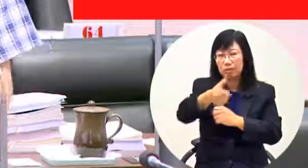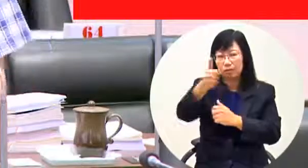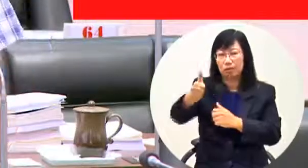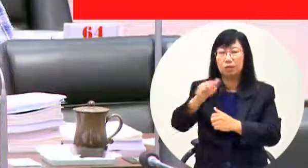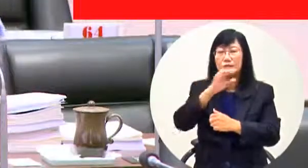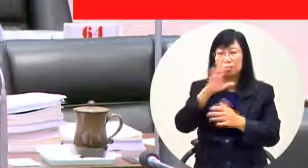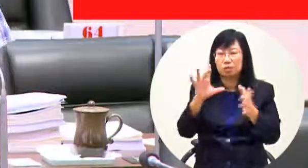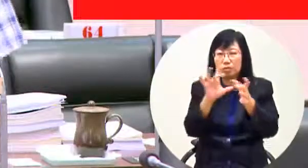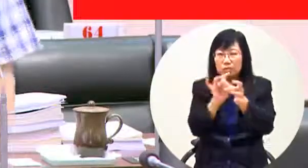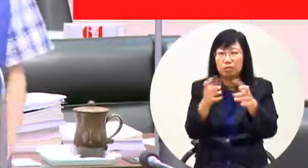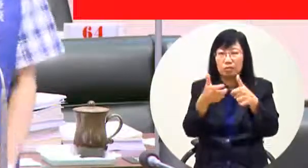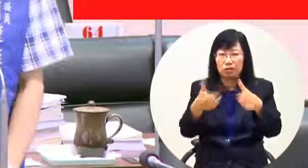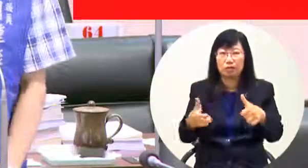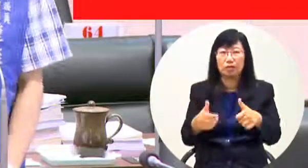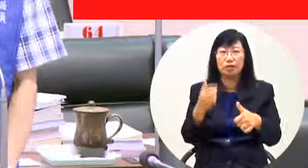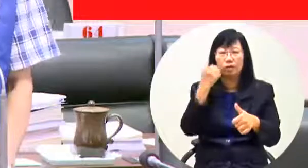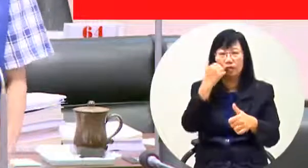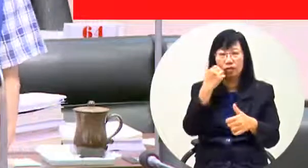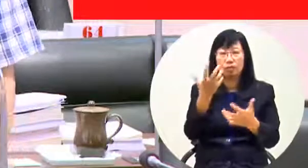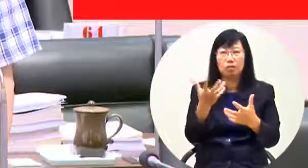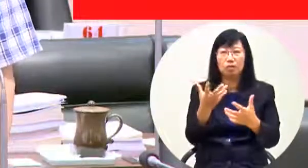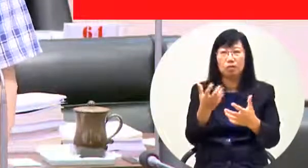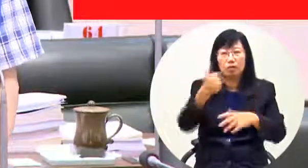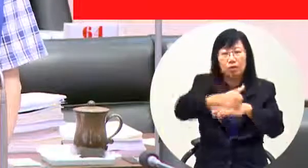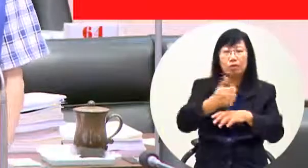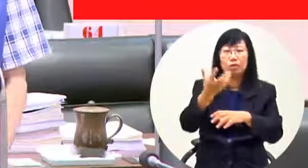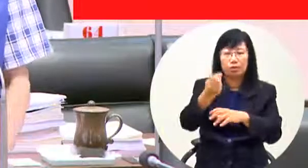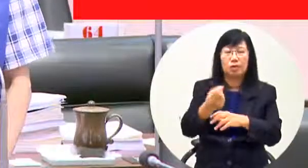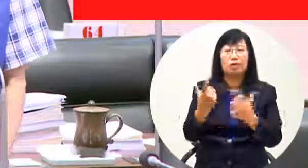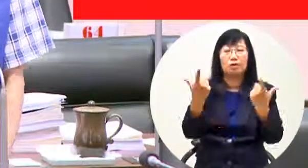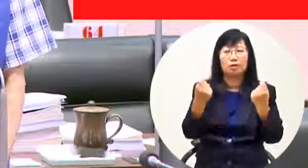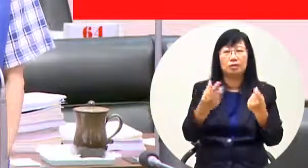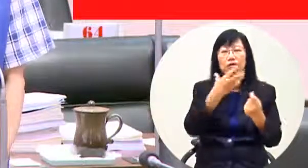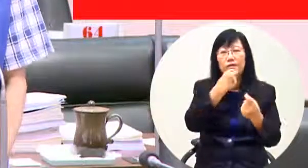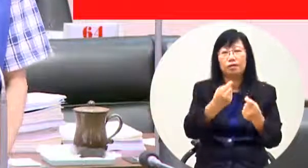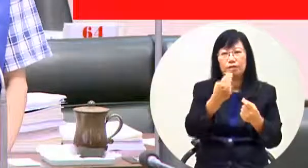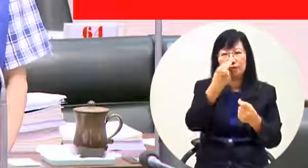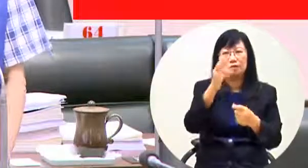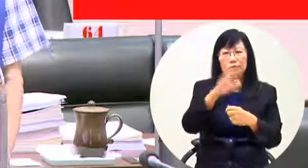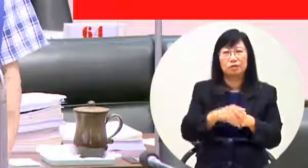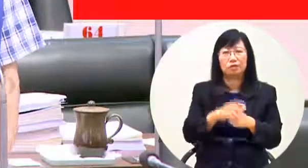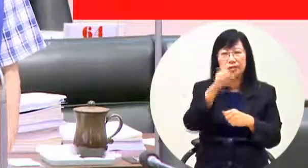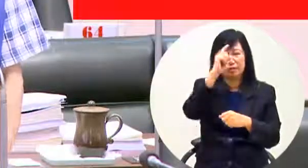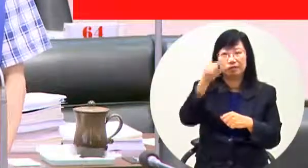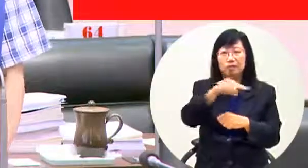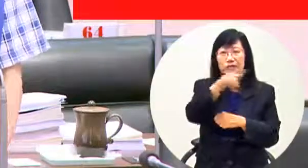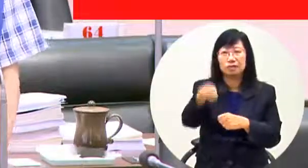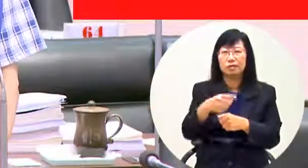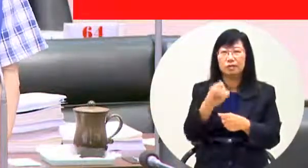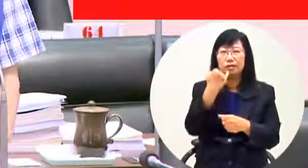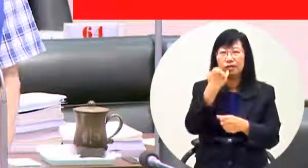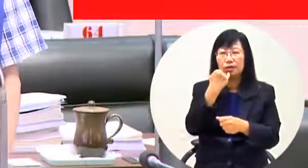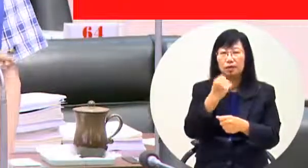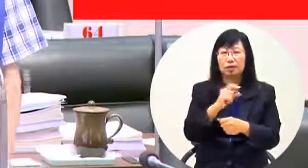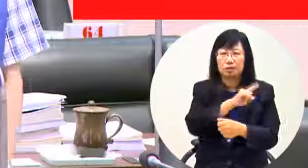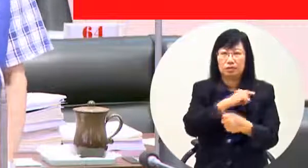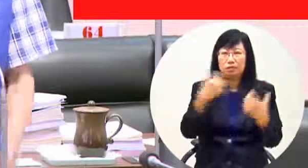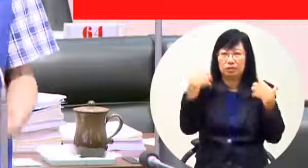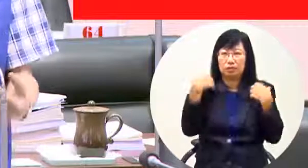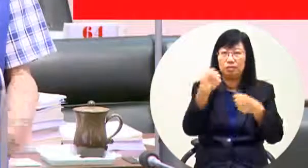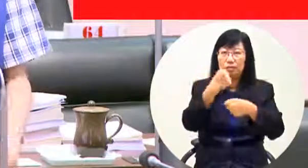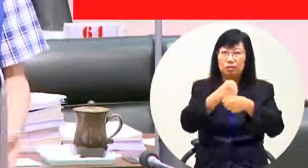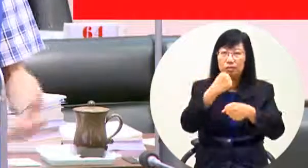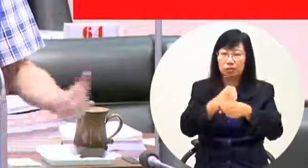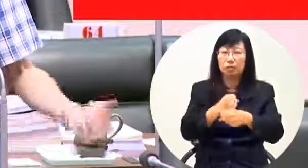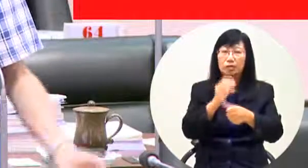一个福气了哈、哦。所以我想，希望大家做什么像什么，把我们高雄市政做好，把我们高